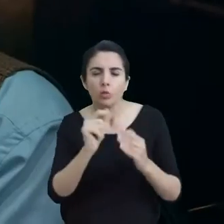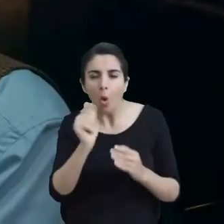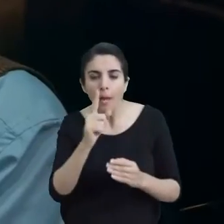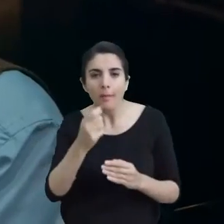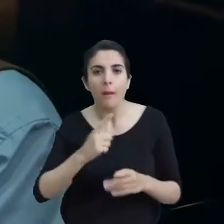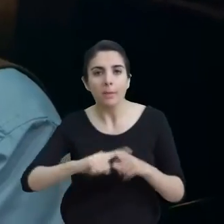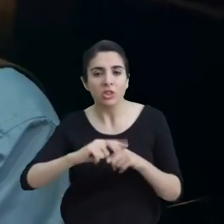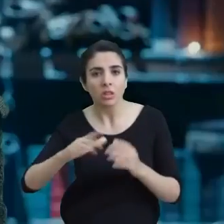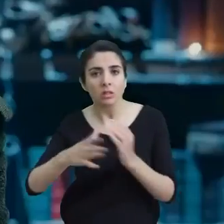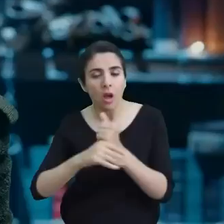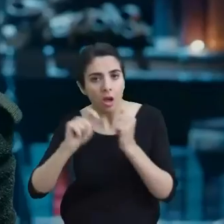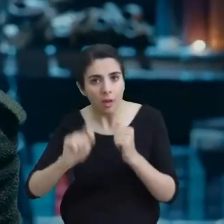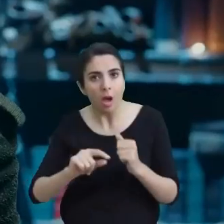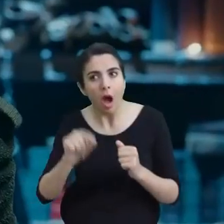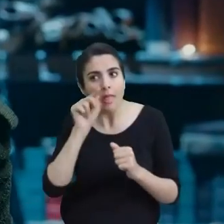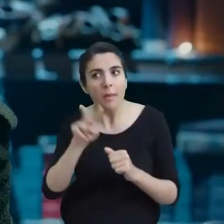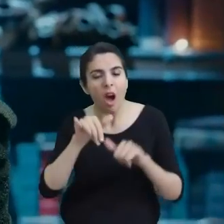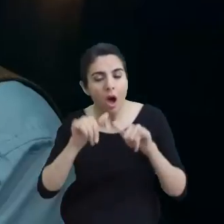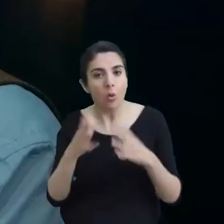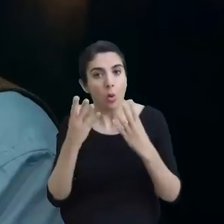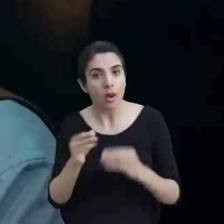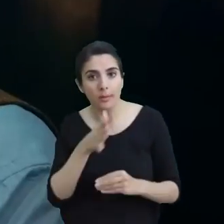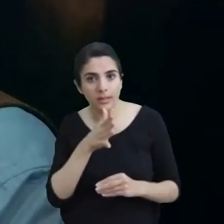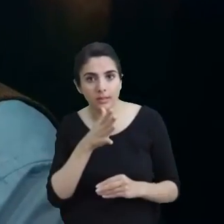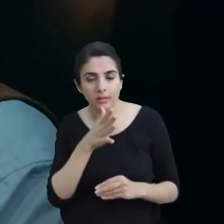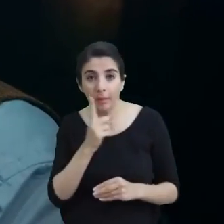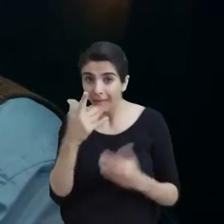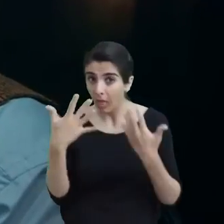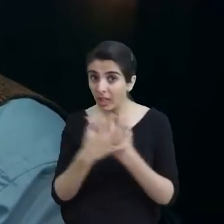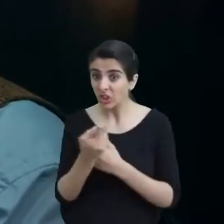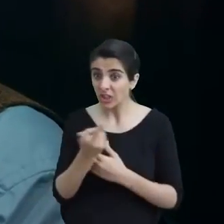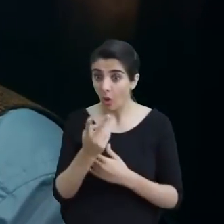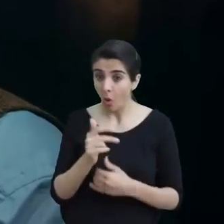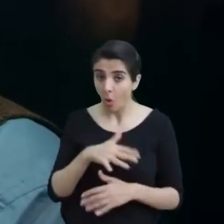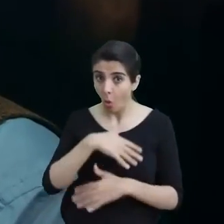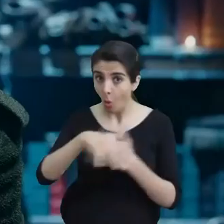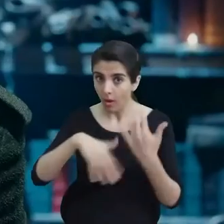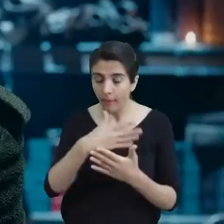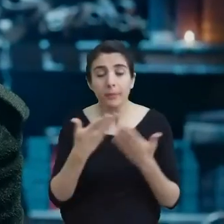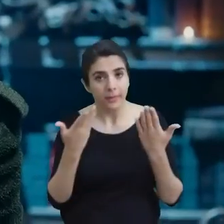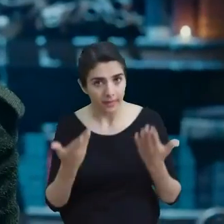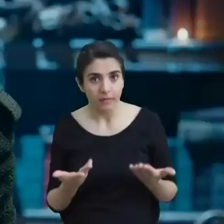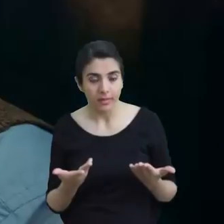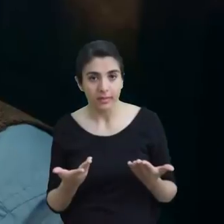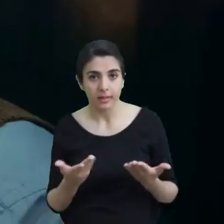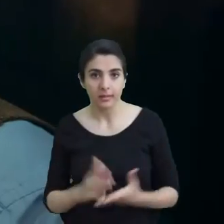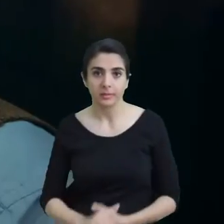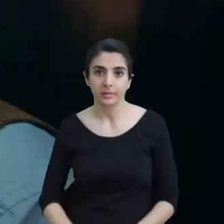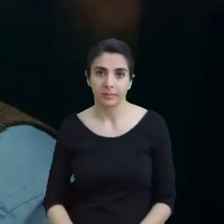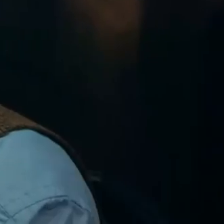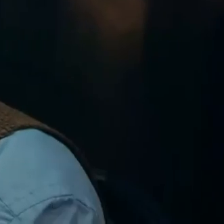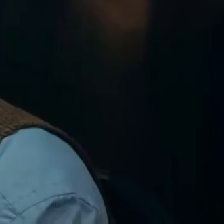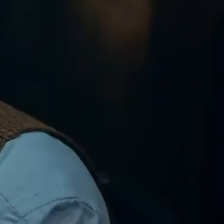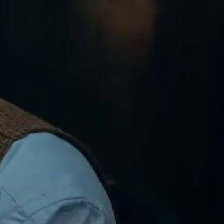kama çalındı. Aynı adam olabilir. Bir gecede iki kere, ha? Doğru.